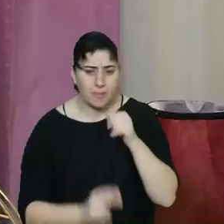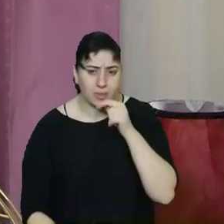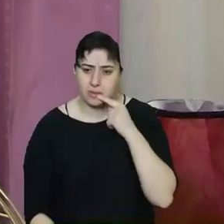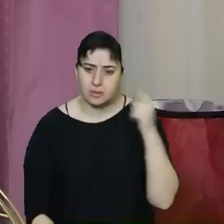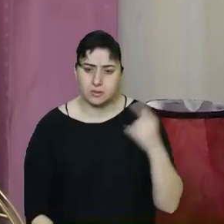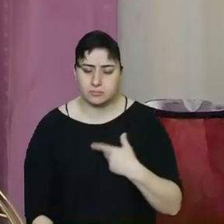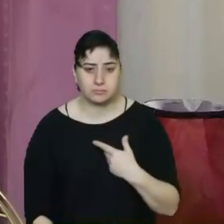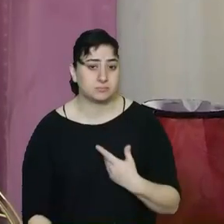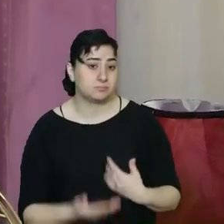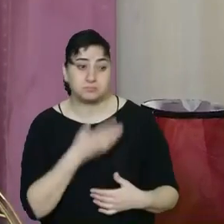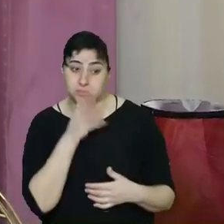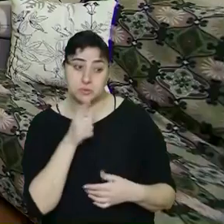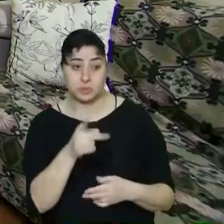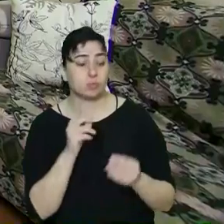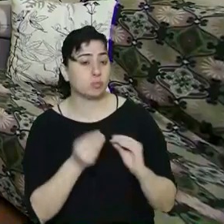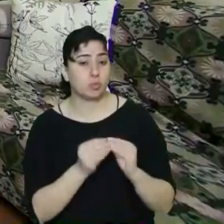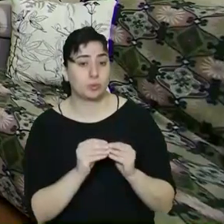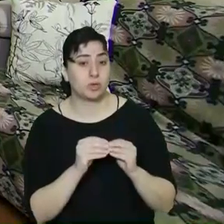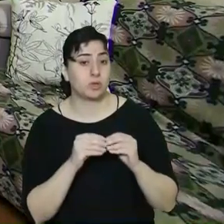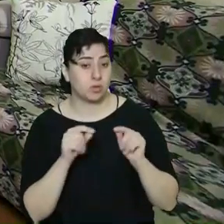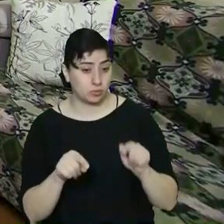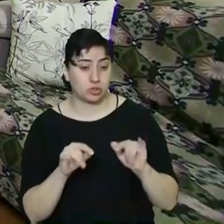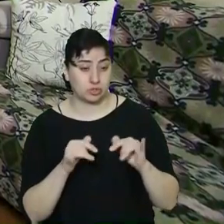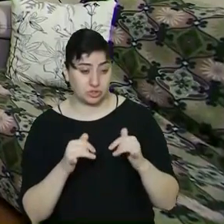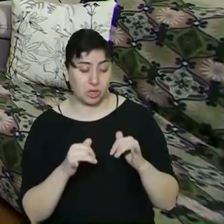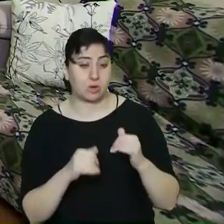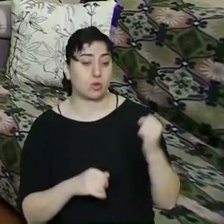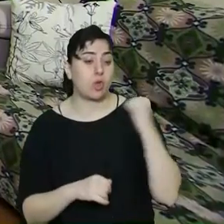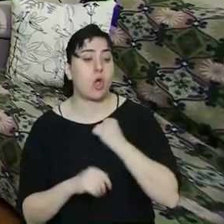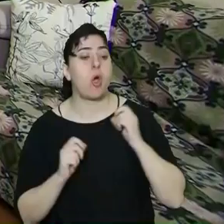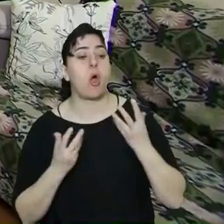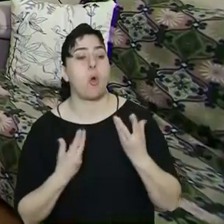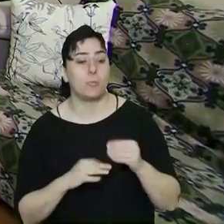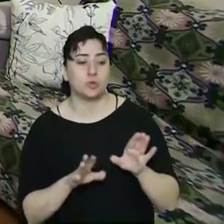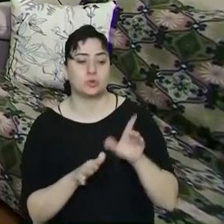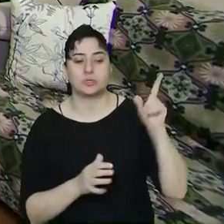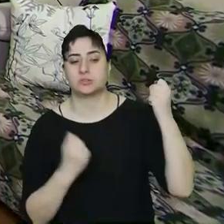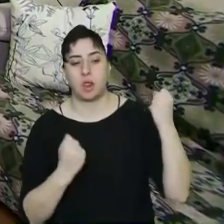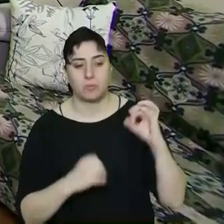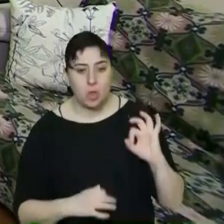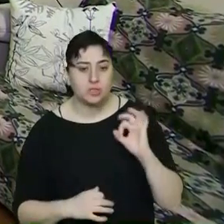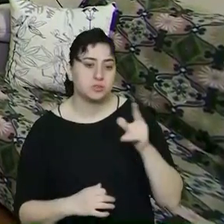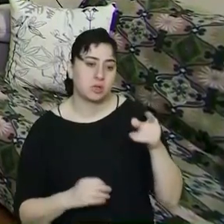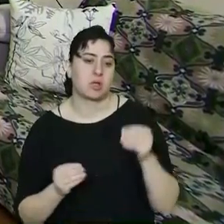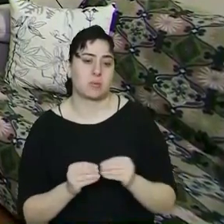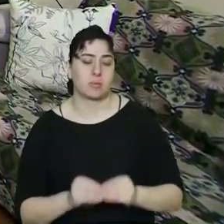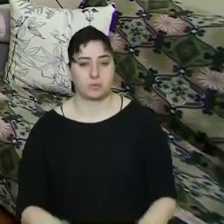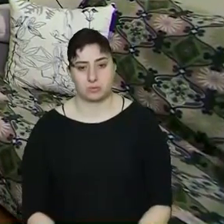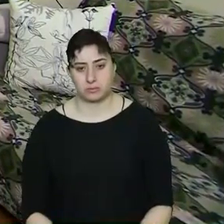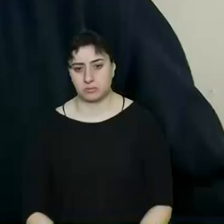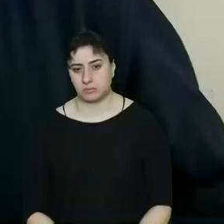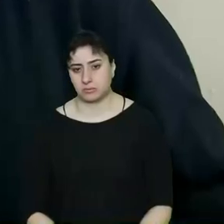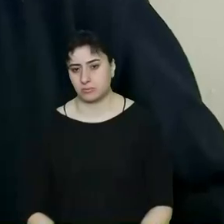şimdi? Vallahi o senin problemin. Eğer bu eşek şakasını yapmasaydın kuş şu anda sağlam, sapasağlam duruyordu.